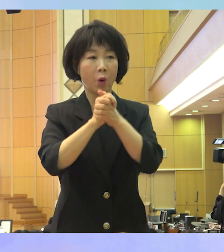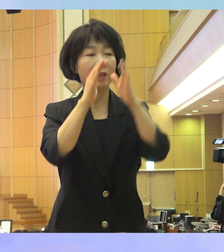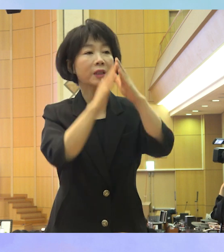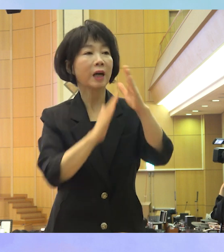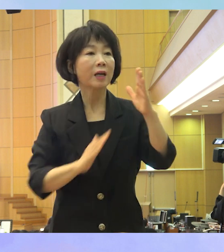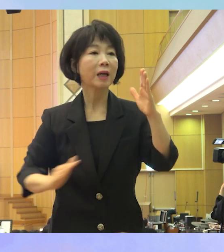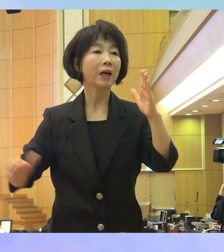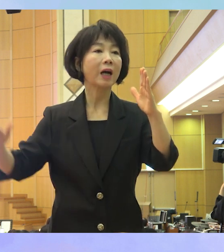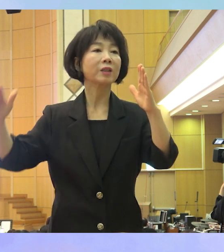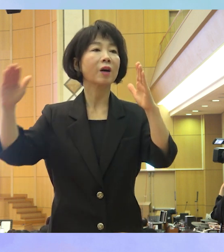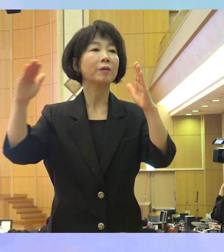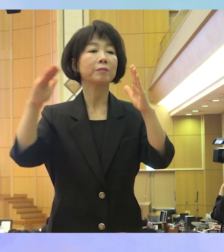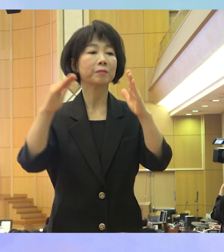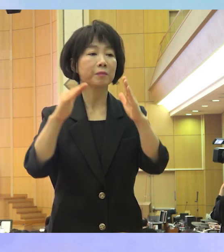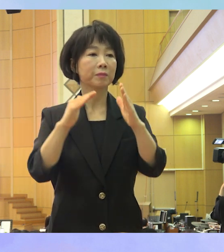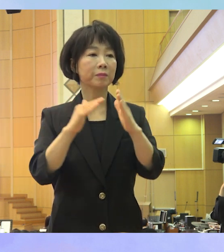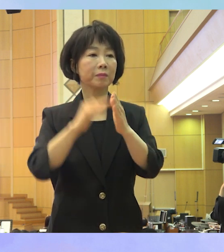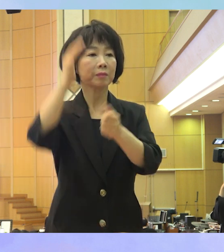가정